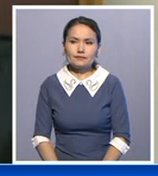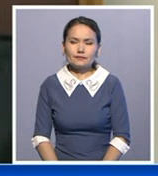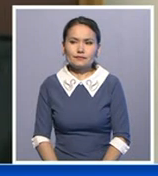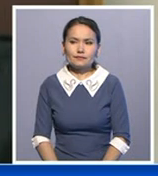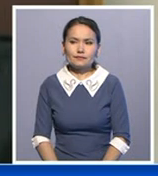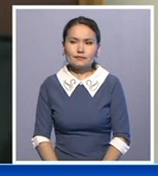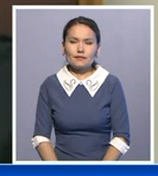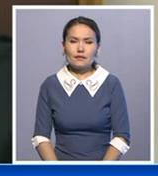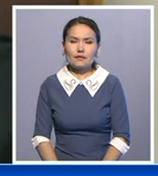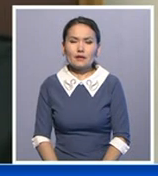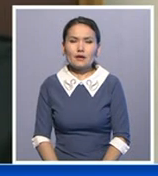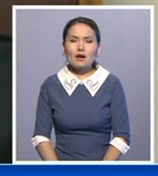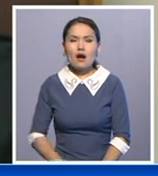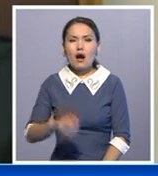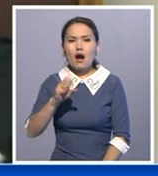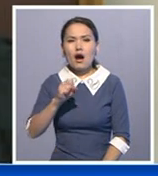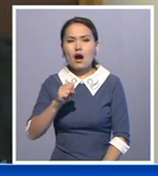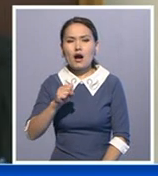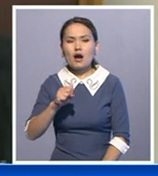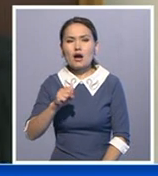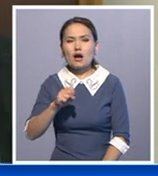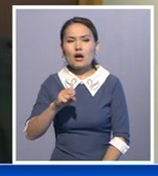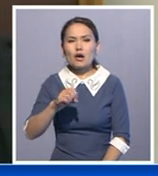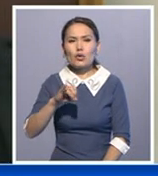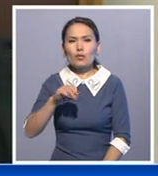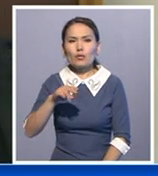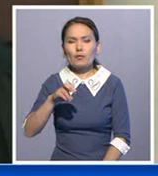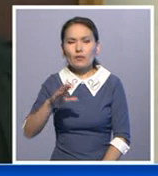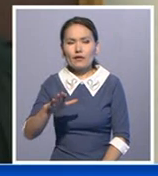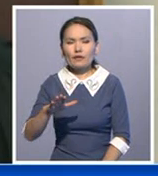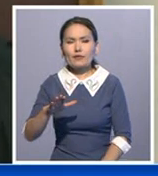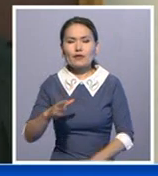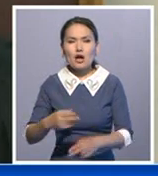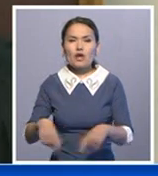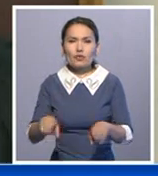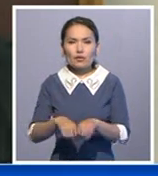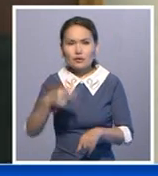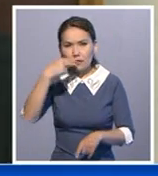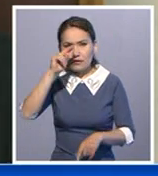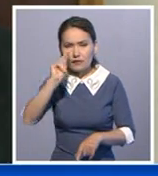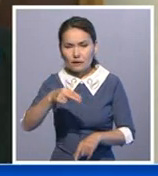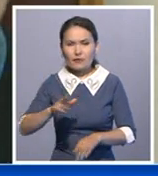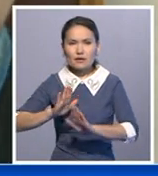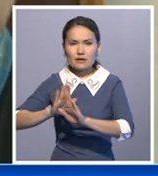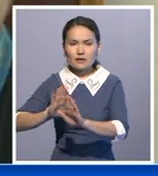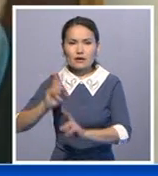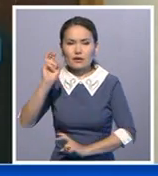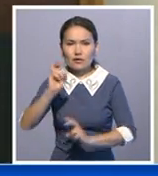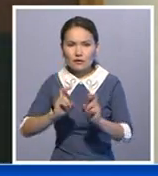Каюпов Ерғали Елусезович 307-ші бабының 2-ші бөлігімен